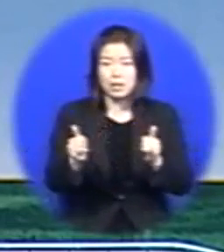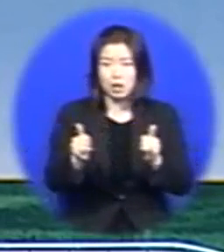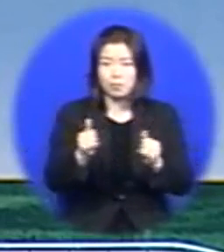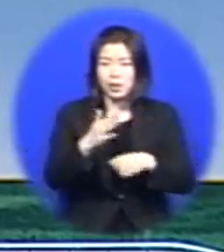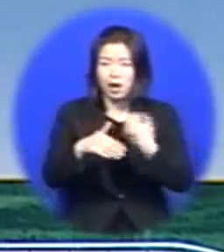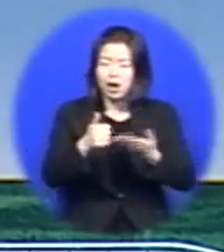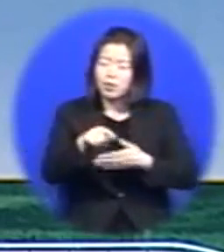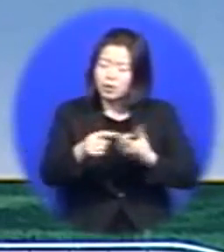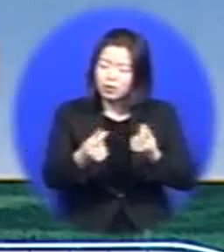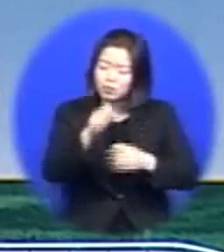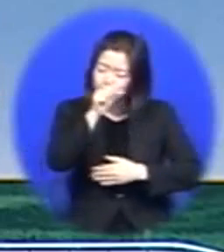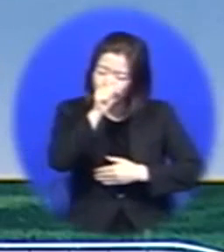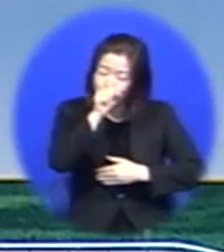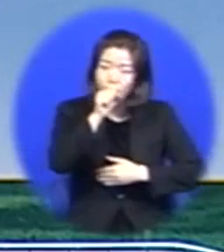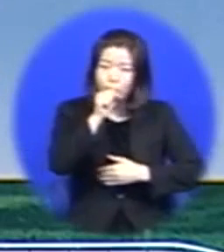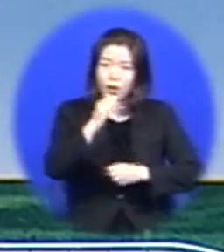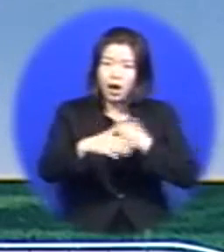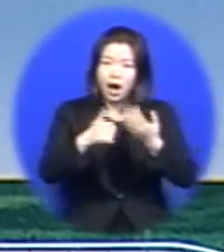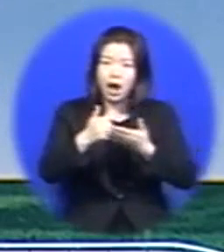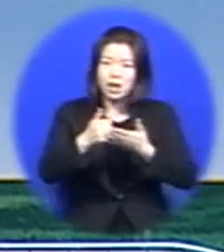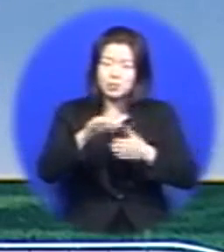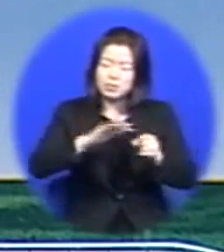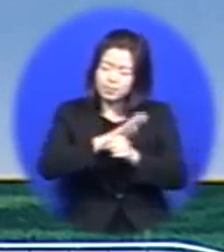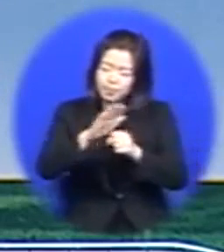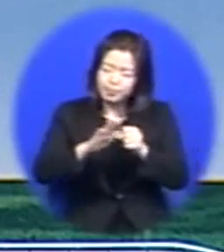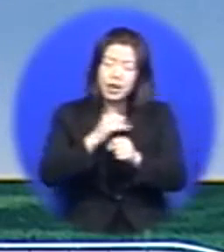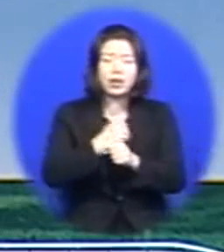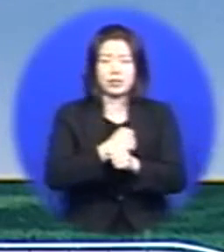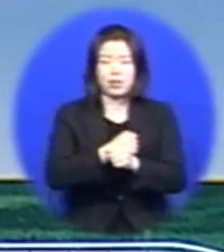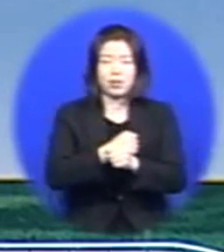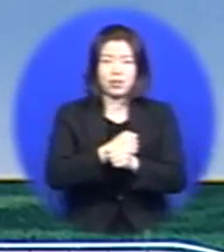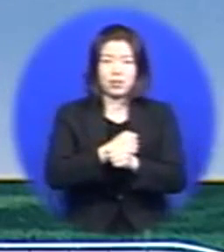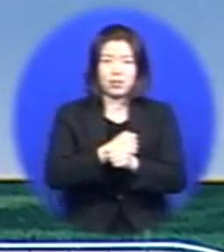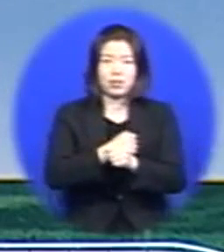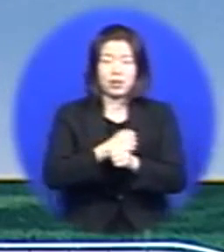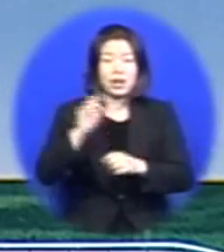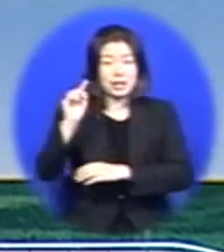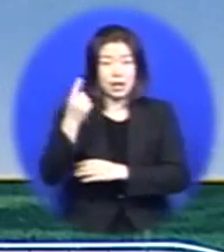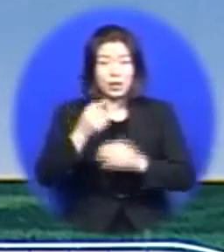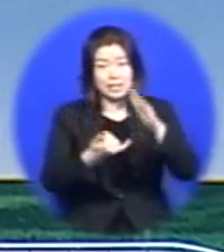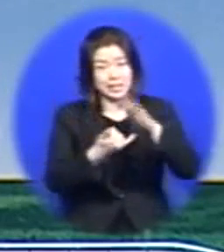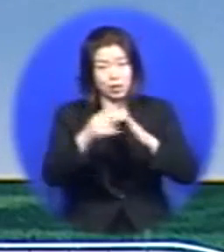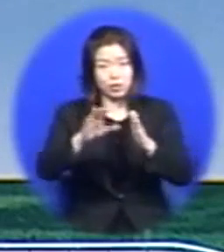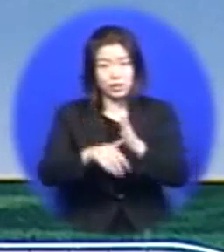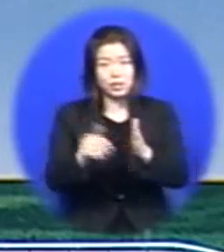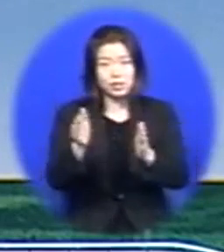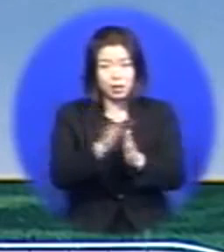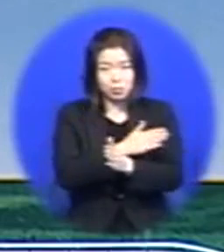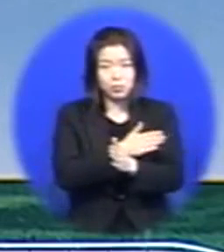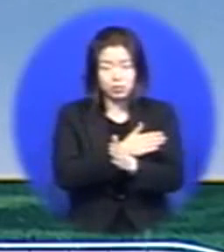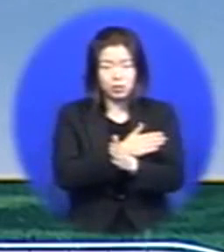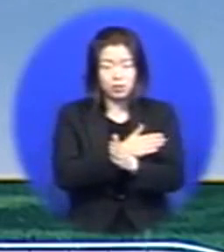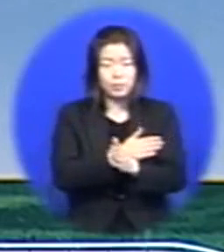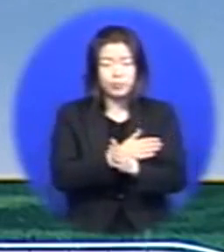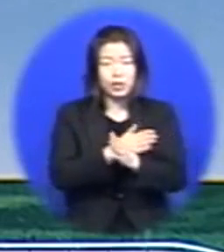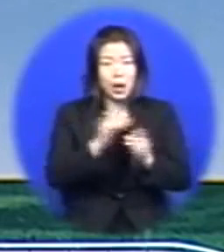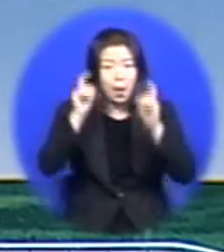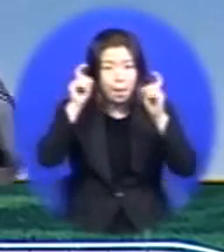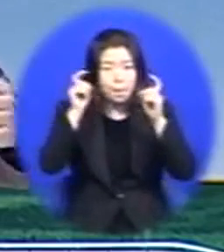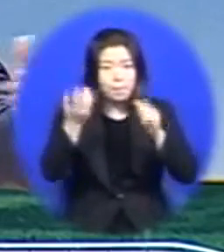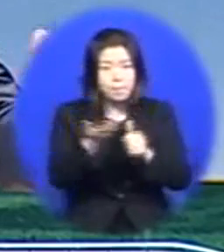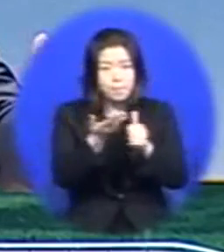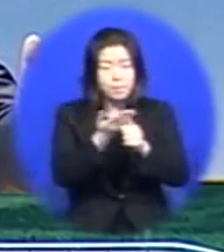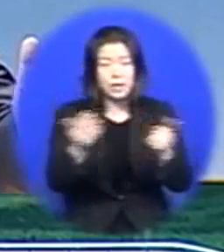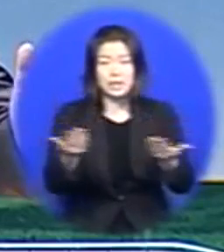그렇게 좋았고 하나님이 그렇게 사랑스러웠어요. 다윗이 어릴 때 그때부터 목동으로